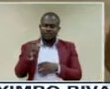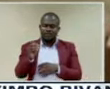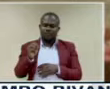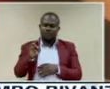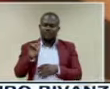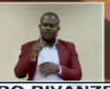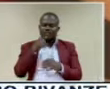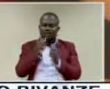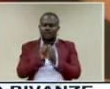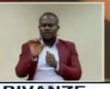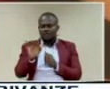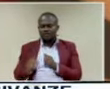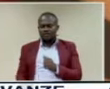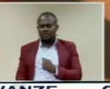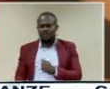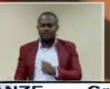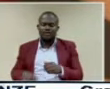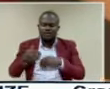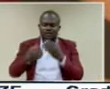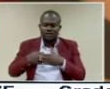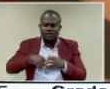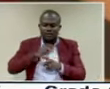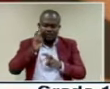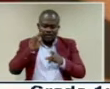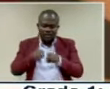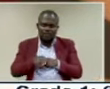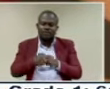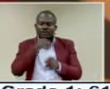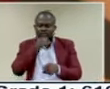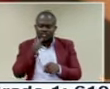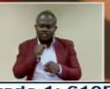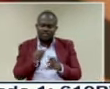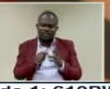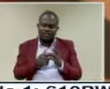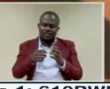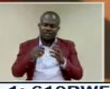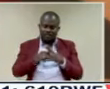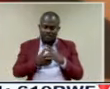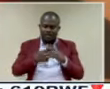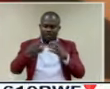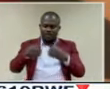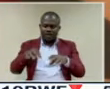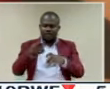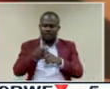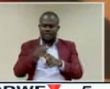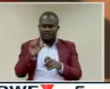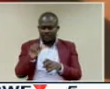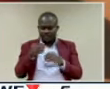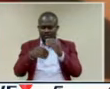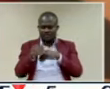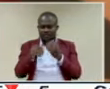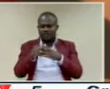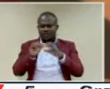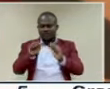ni 13. Nyuma tuza kubona zimaze kubera nkaho zishaje tangiye gutera amagi makeya, tuza kuzigurisha,